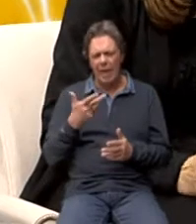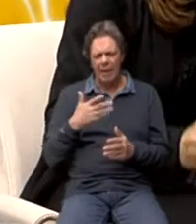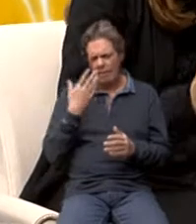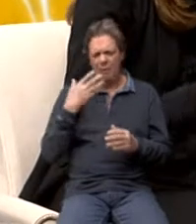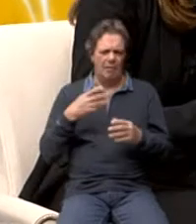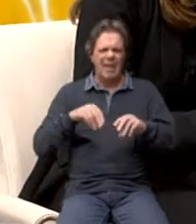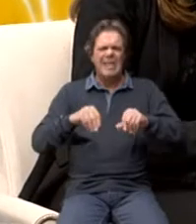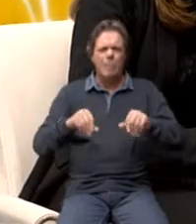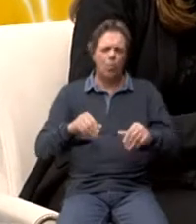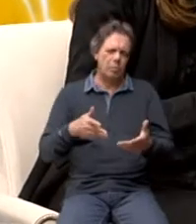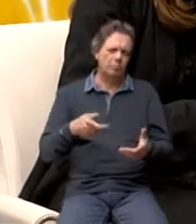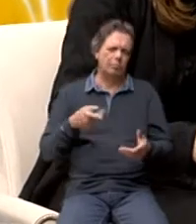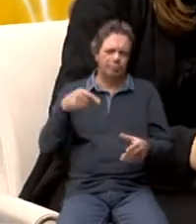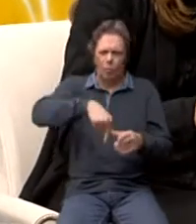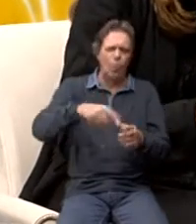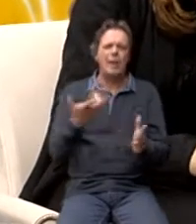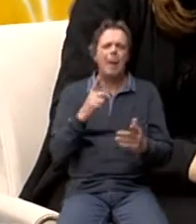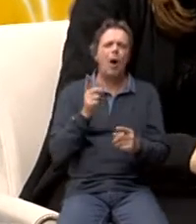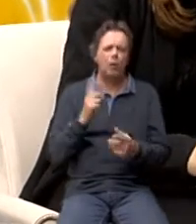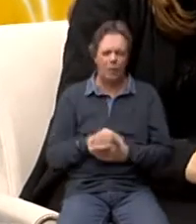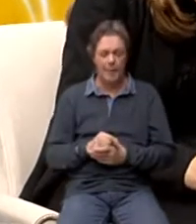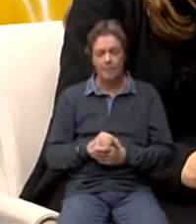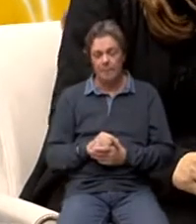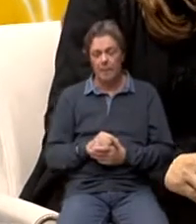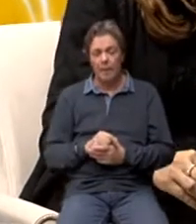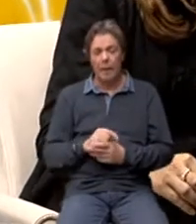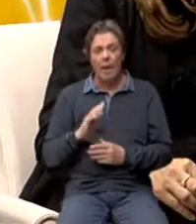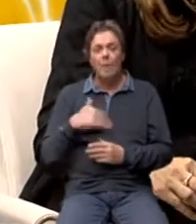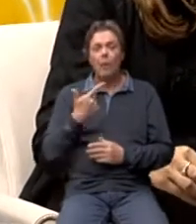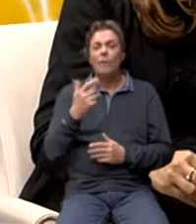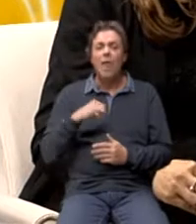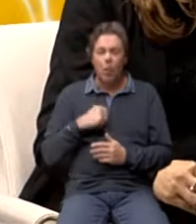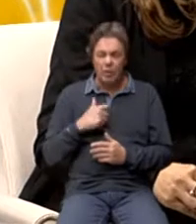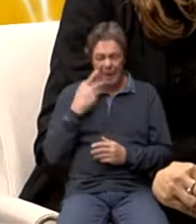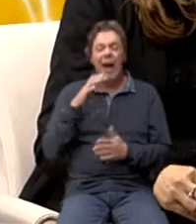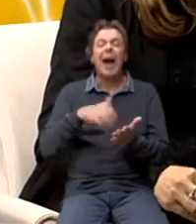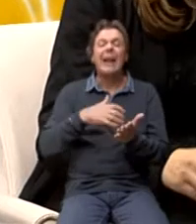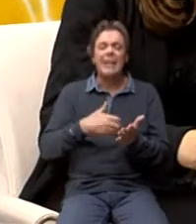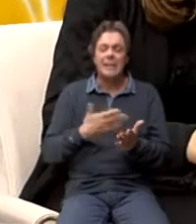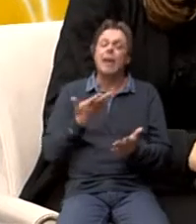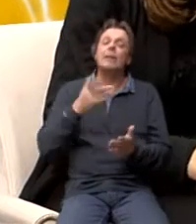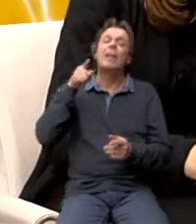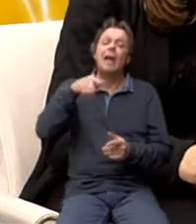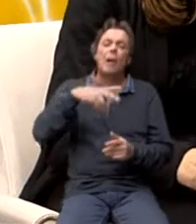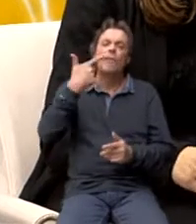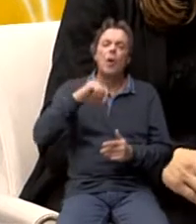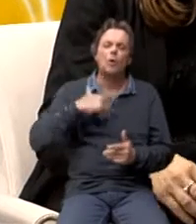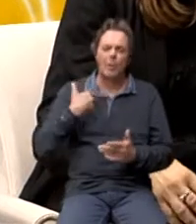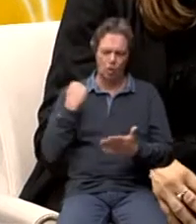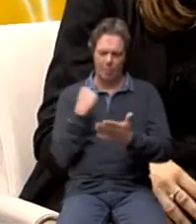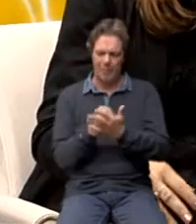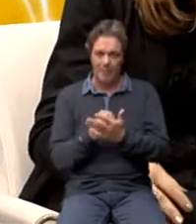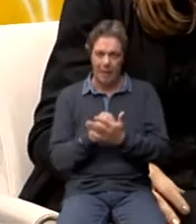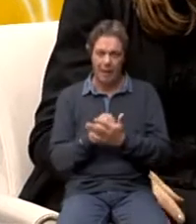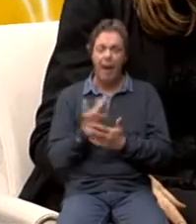je. Međutim, znači da na ratarske kulture tek nakon 2 godine mogu dobiti znak ekološkog proizvoda, a voće i vino recimo